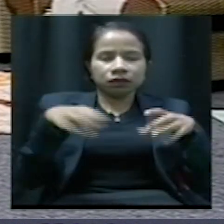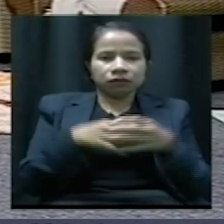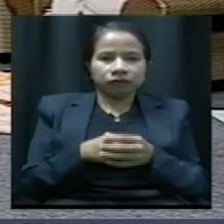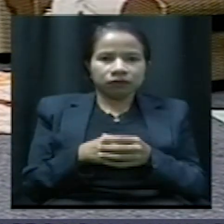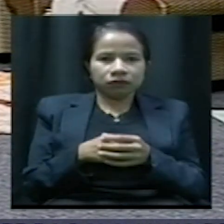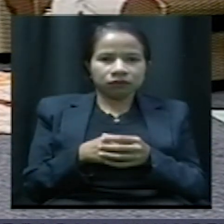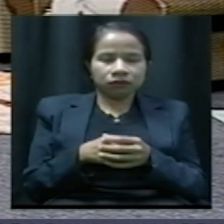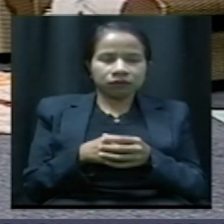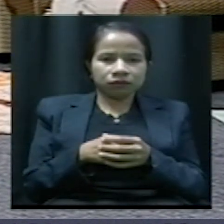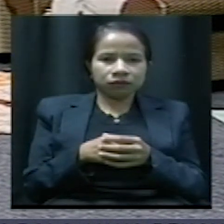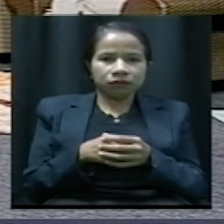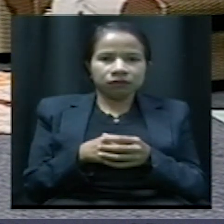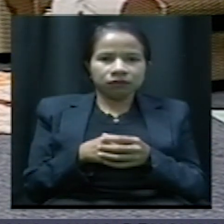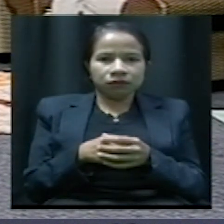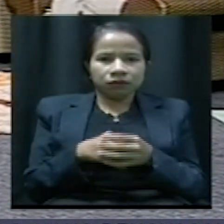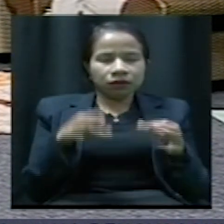sivisu maksud